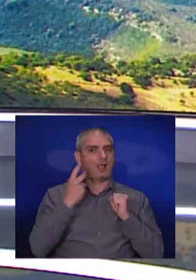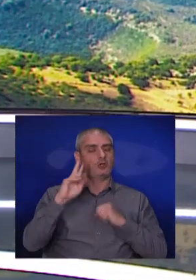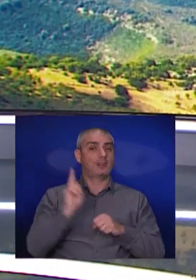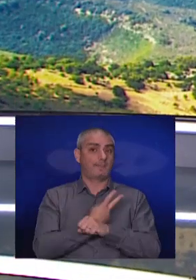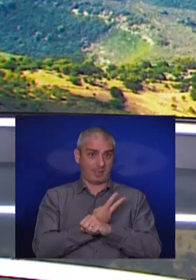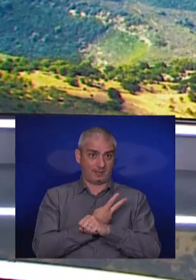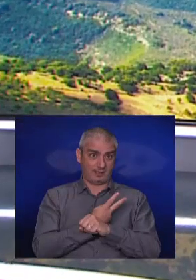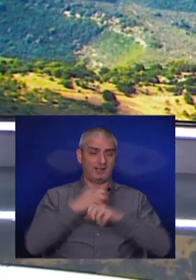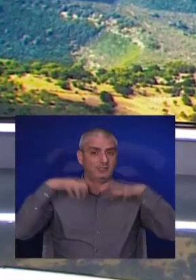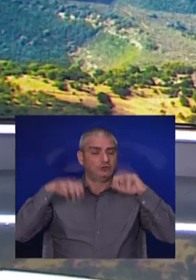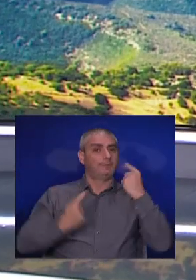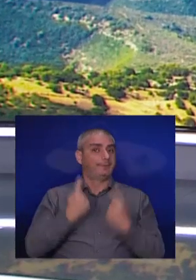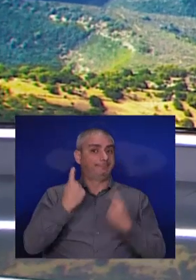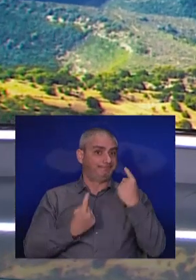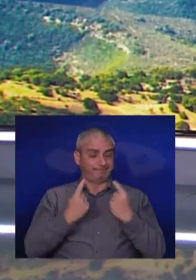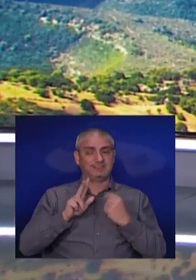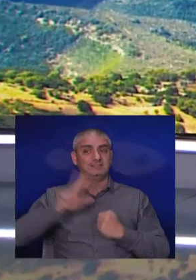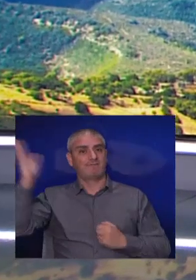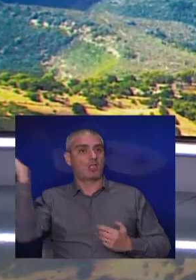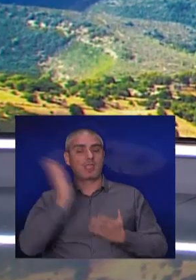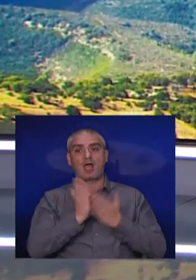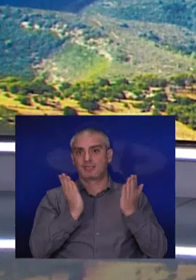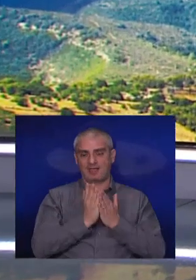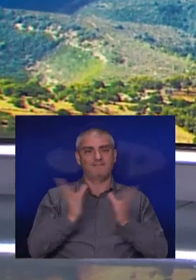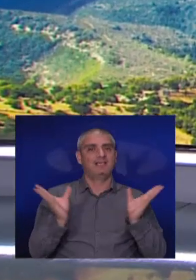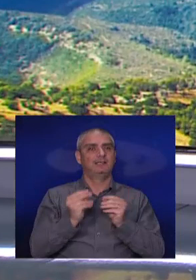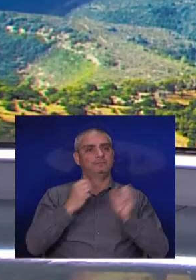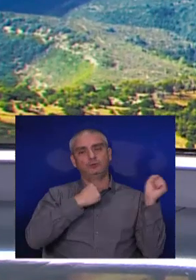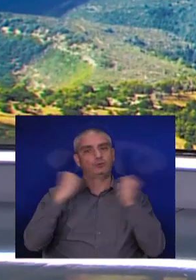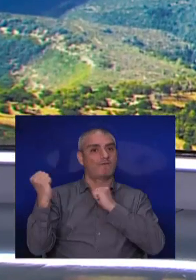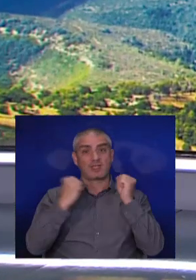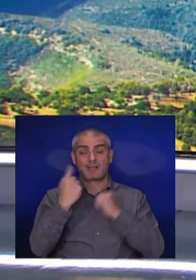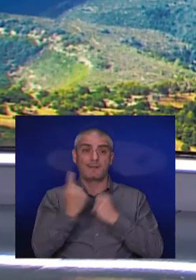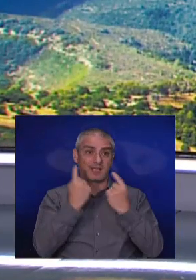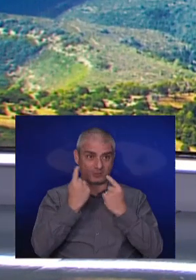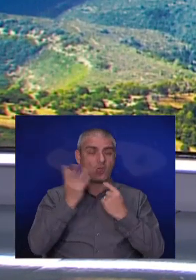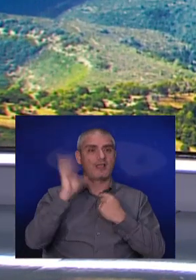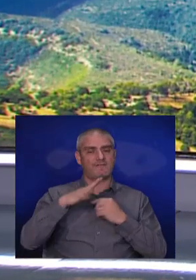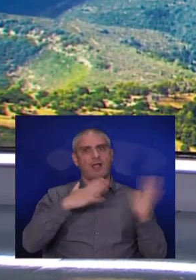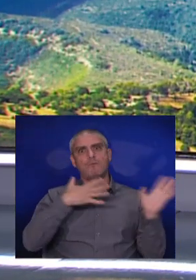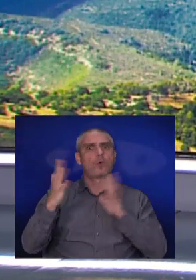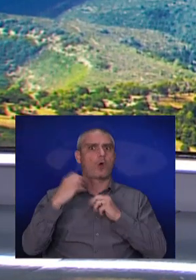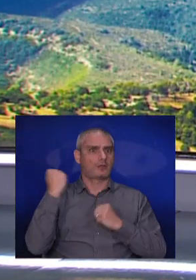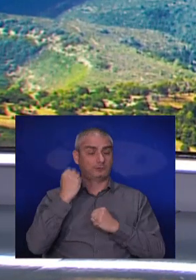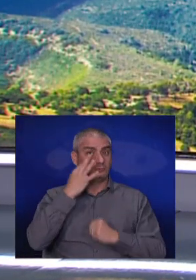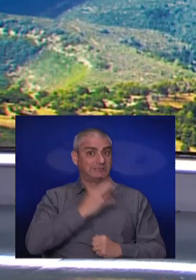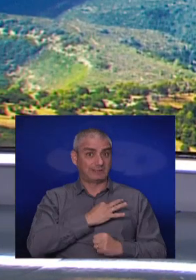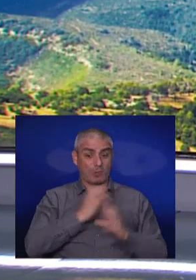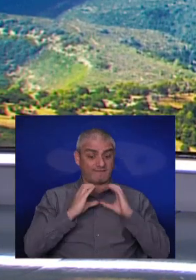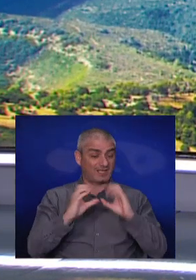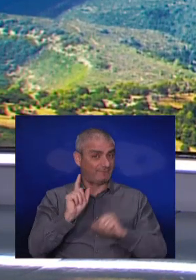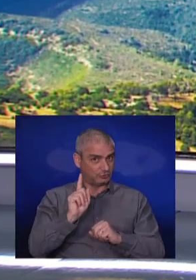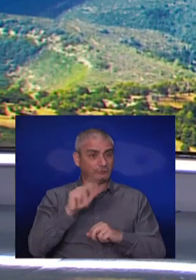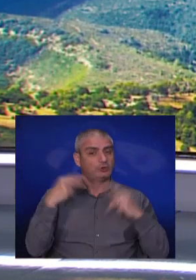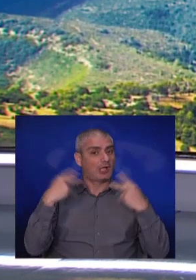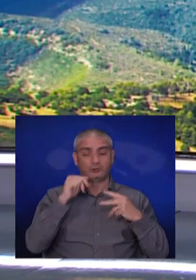ירדו גשמים לפרקים מהצפון עד הנגב, והם יהיו מלווים בסופות רעמים יחידות וגם ברוחות ערות. שימו לב על הכבישים. יש גם